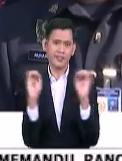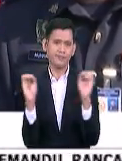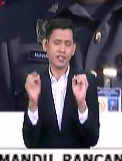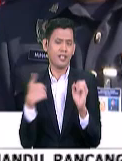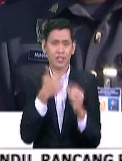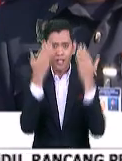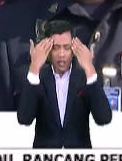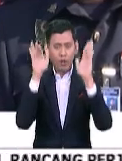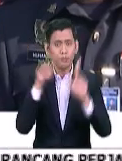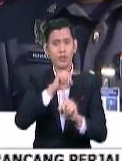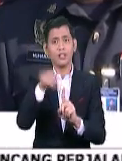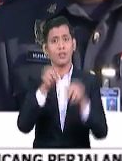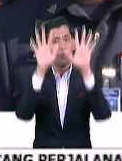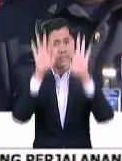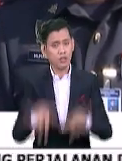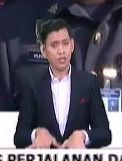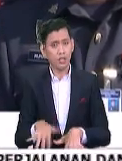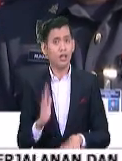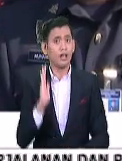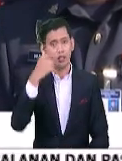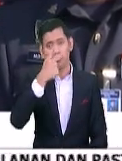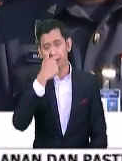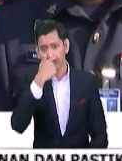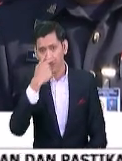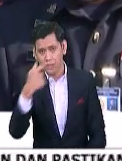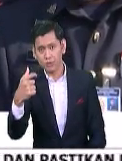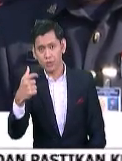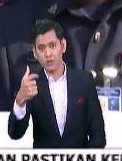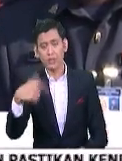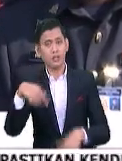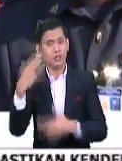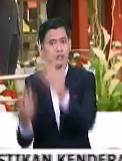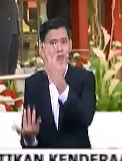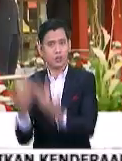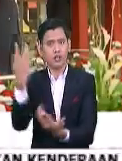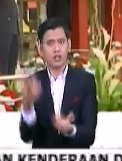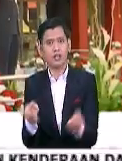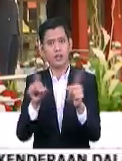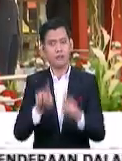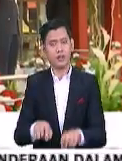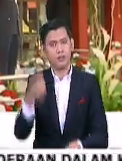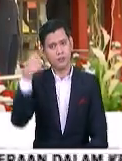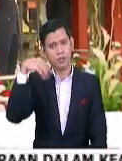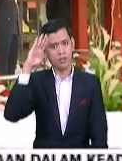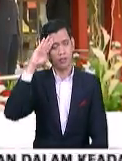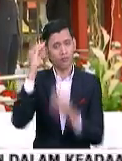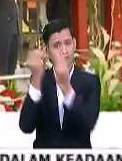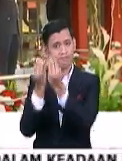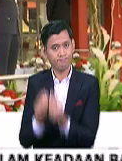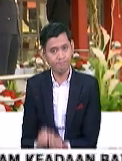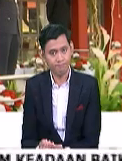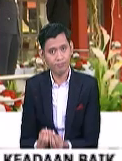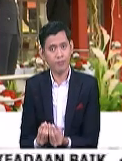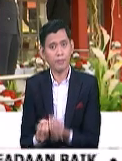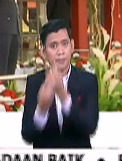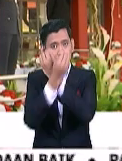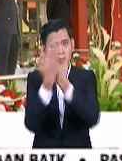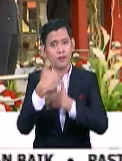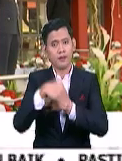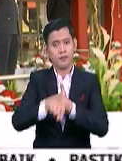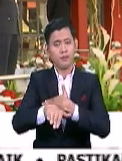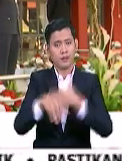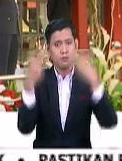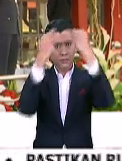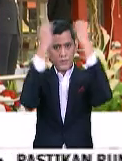mempengaruhi eh cc panggilan kebakaran di ini dipilih Hai beliau memaklumkan selepas